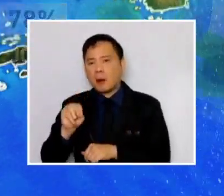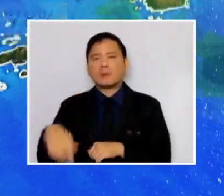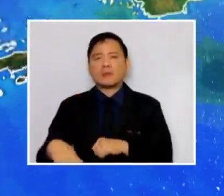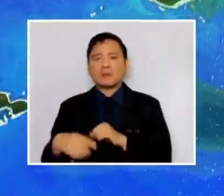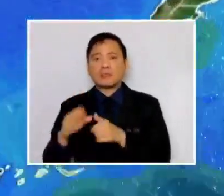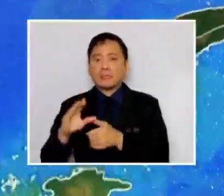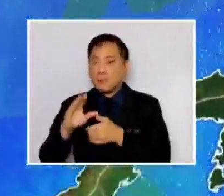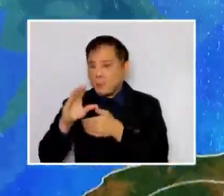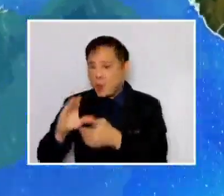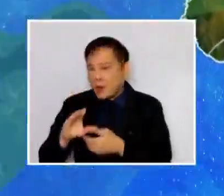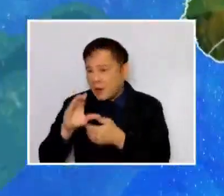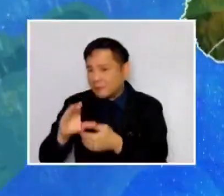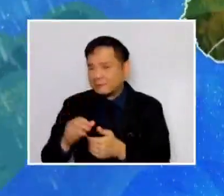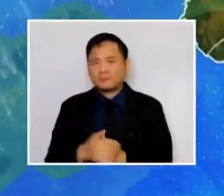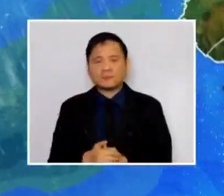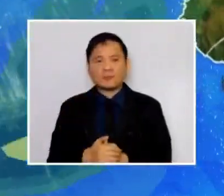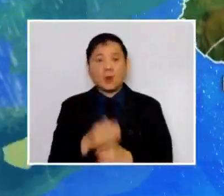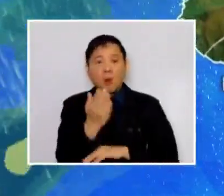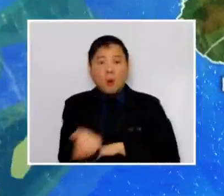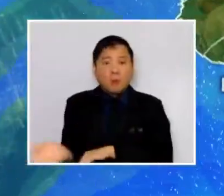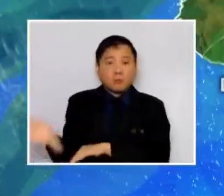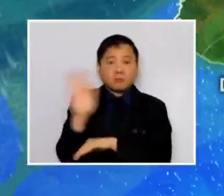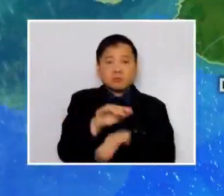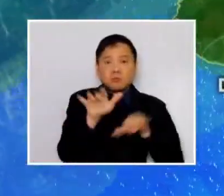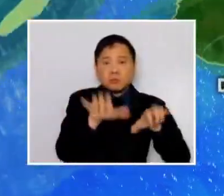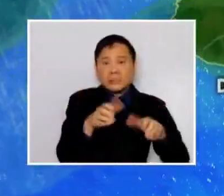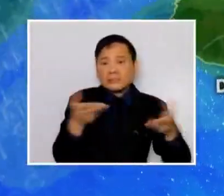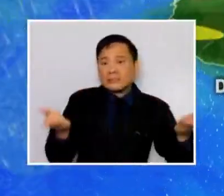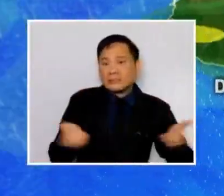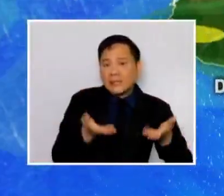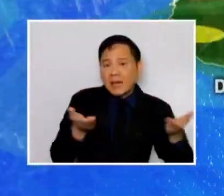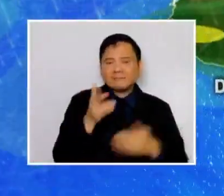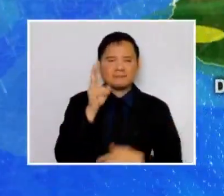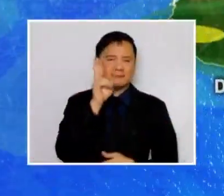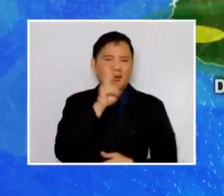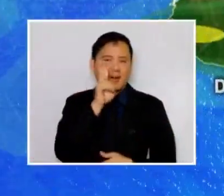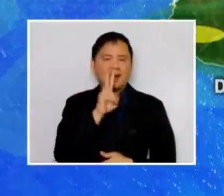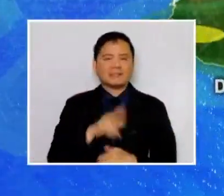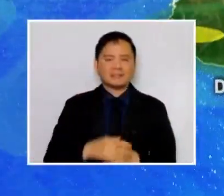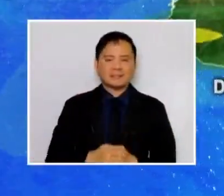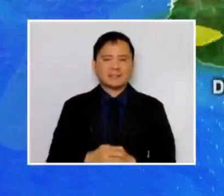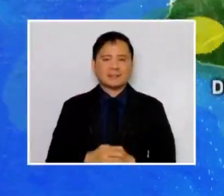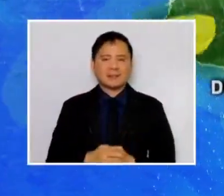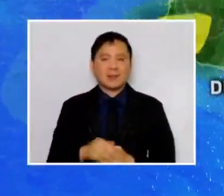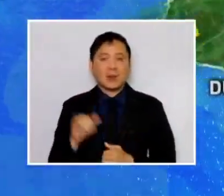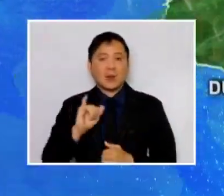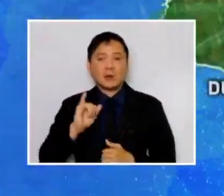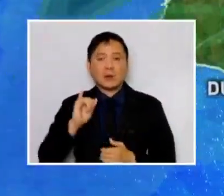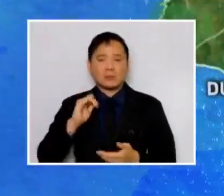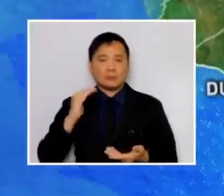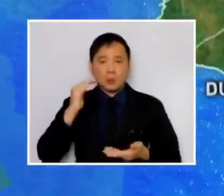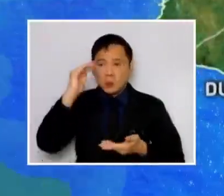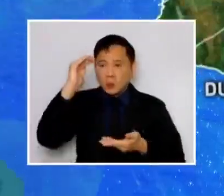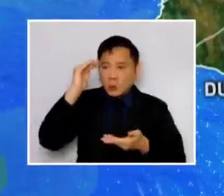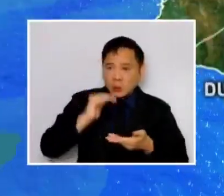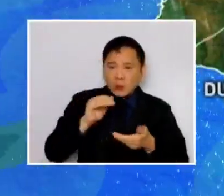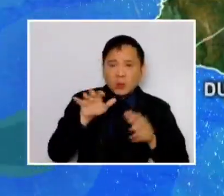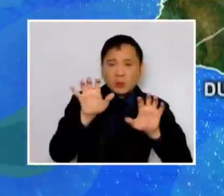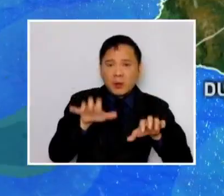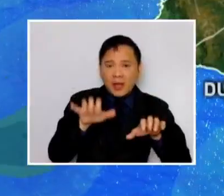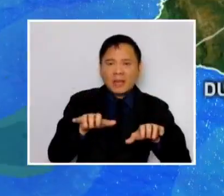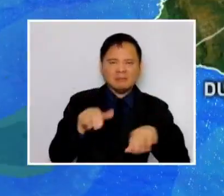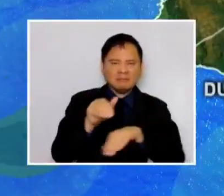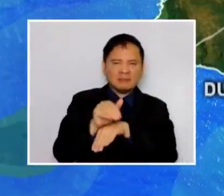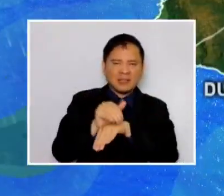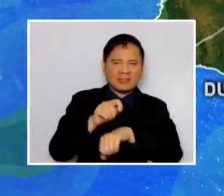Buong araw ring may aasang pag-ulan bukas sa buong Visayas at bagamat mababawasan, may ulan pa rin pagsapit